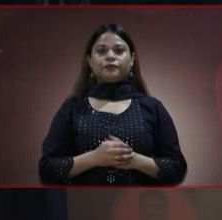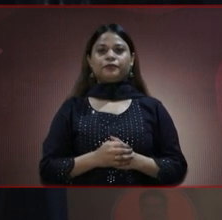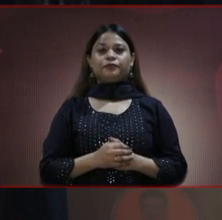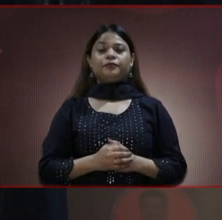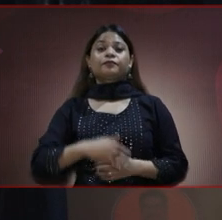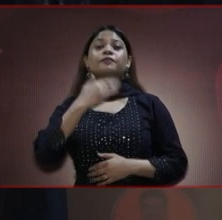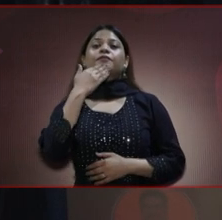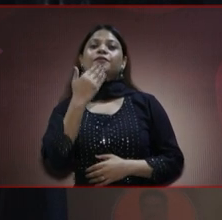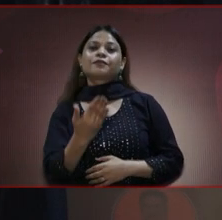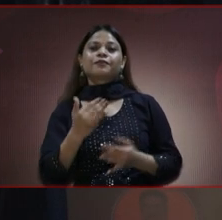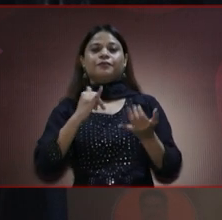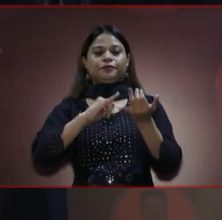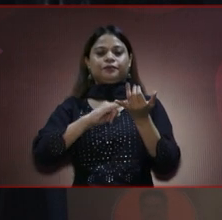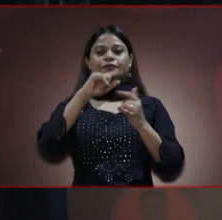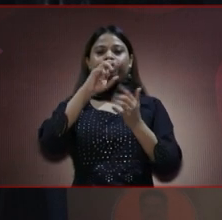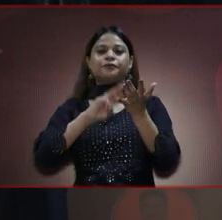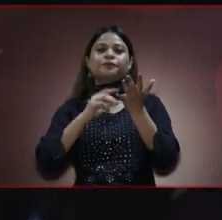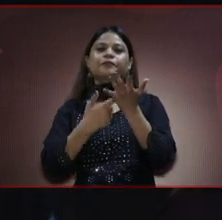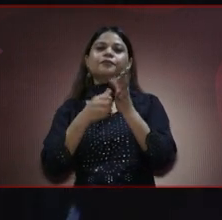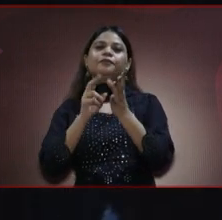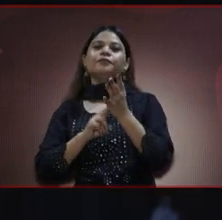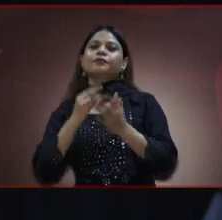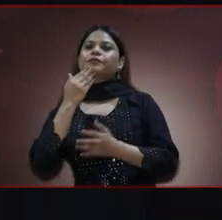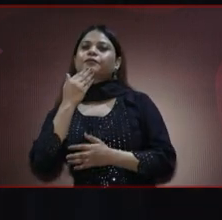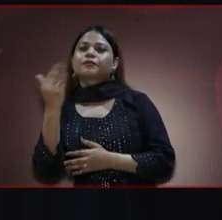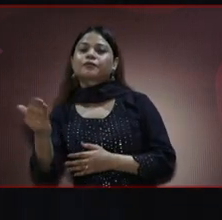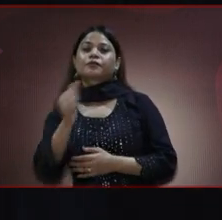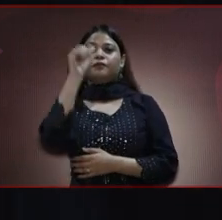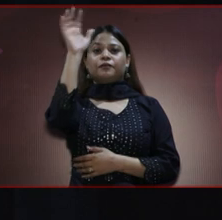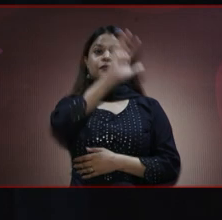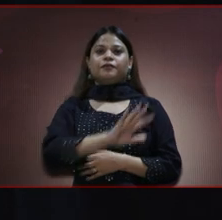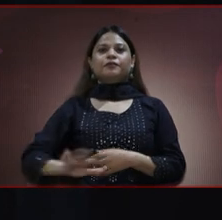धन्यवाद सिमरन जी। भारत सरकार के